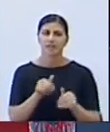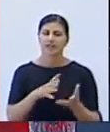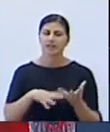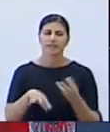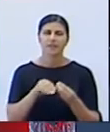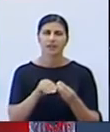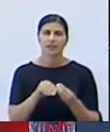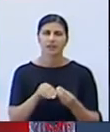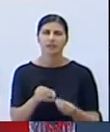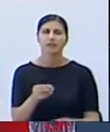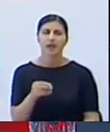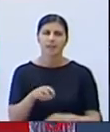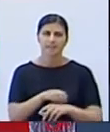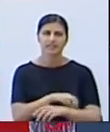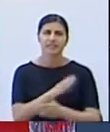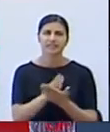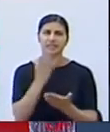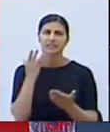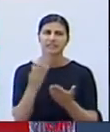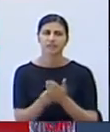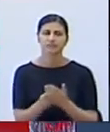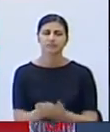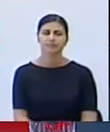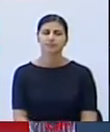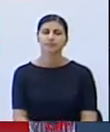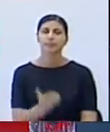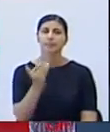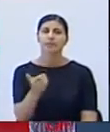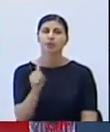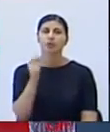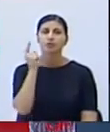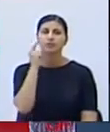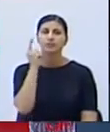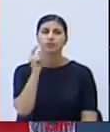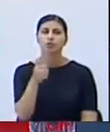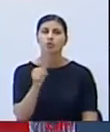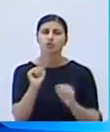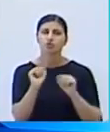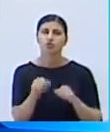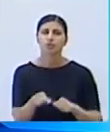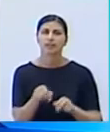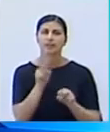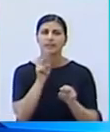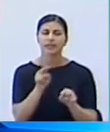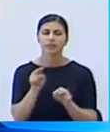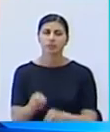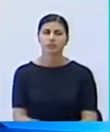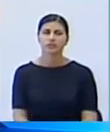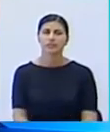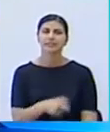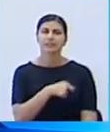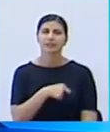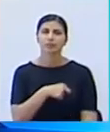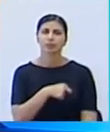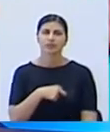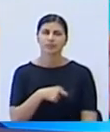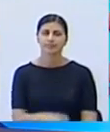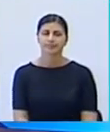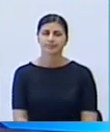ყველა ყველას აქვს, იმიტომ რომ პარტიას აქვს თავის წინ საჩვენო კამპანიაში. თქვენ როგორ გესახება, როგორ შეიძლება დაარეგულიროს დეპუტატმა პარლამენტში?